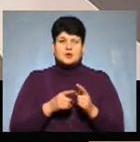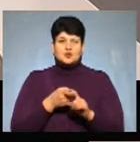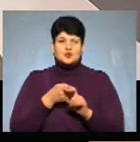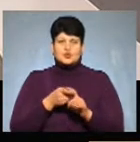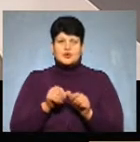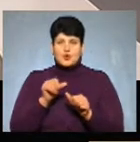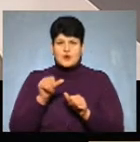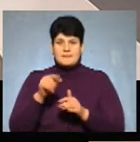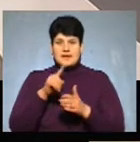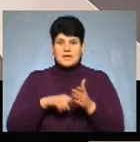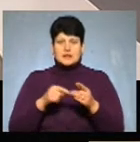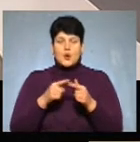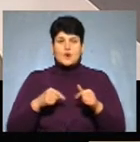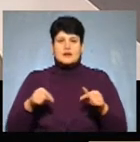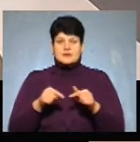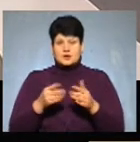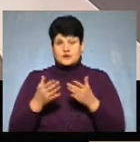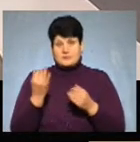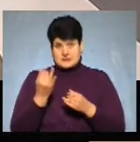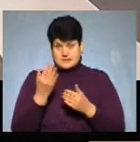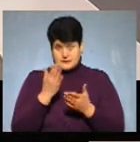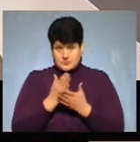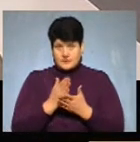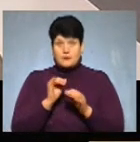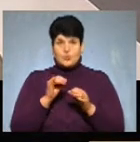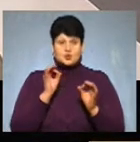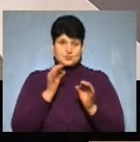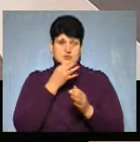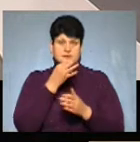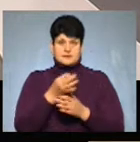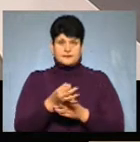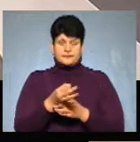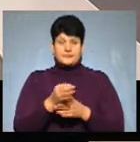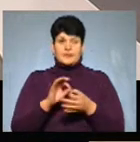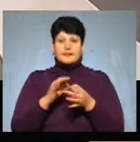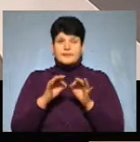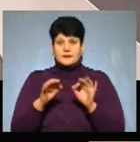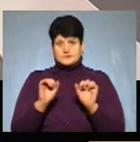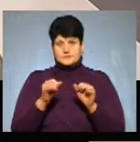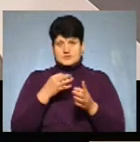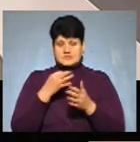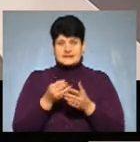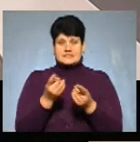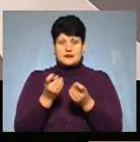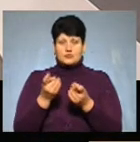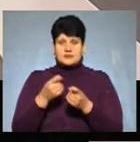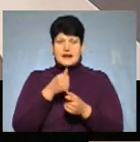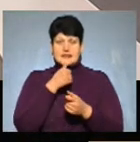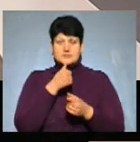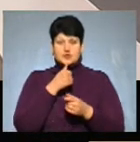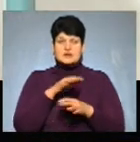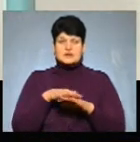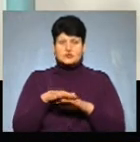стосується окремих релігійних організацій. Якщо вам цікаво, я можу їх озвучити. Звісно, розкажіть докладніше. Бо вже з залученням